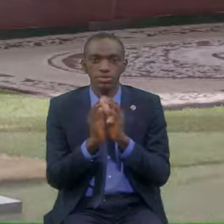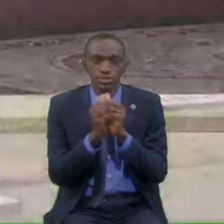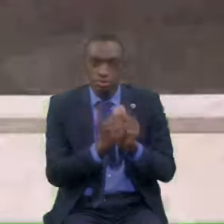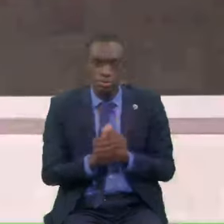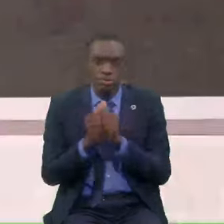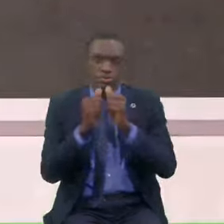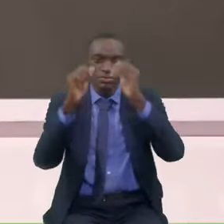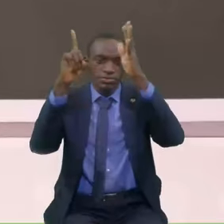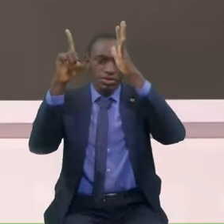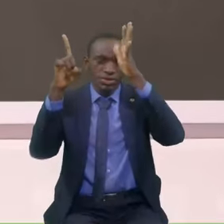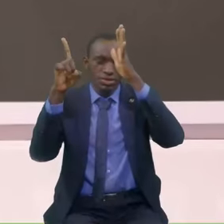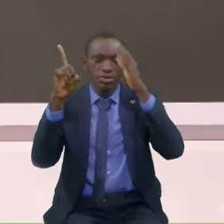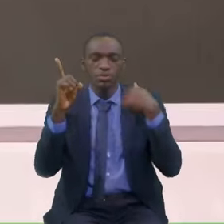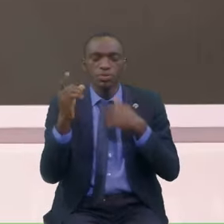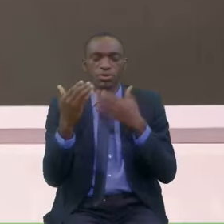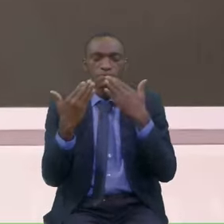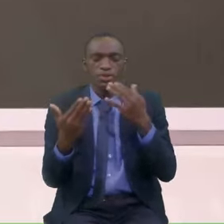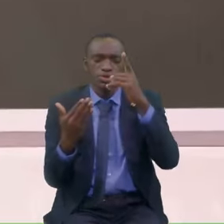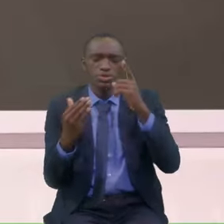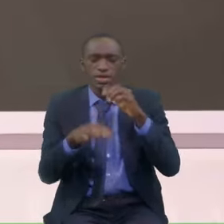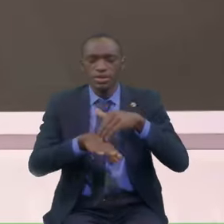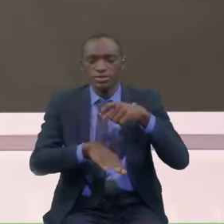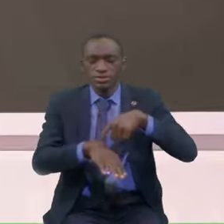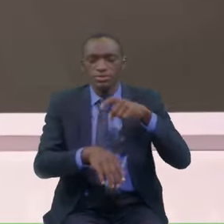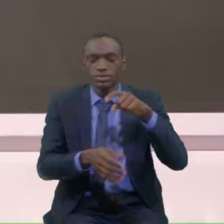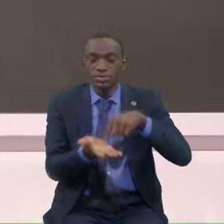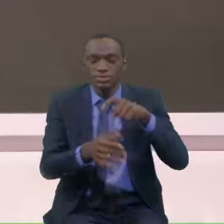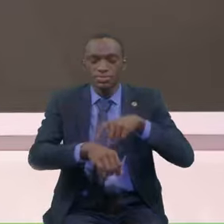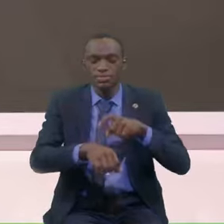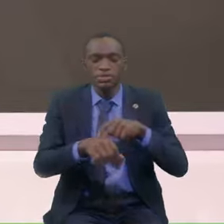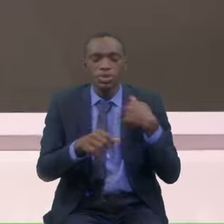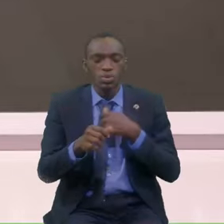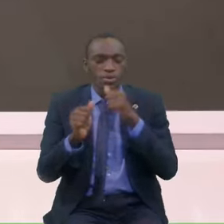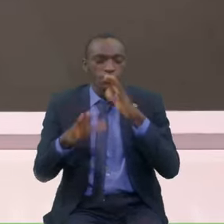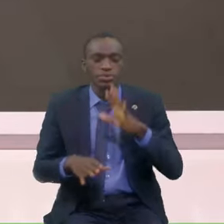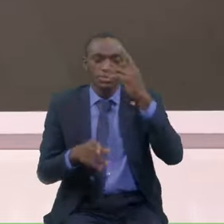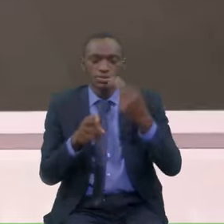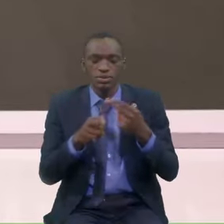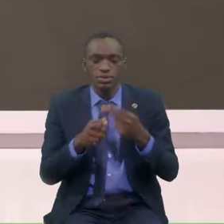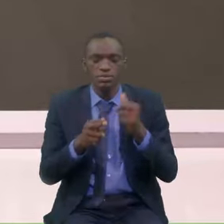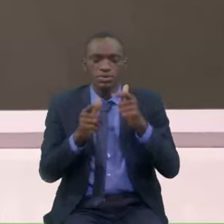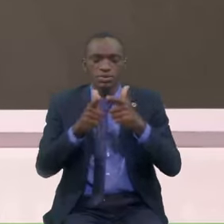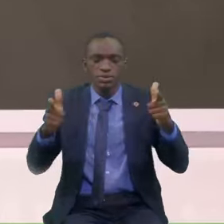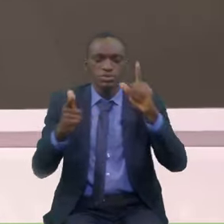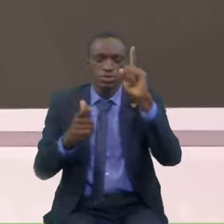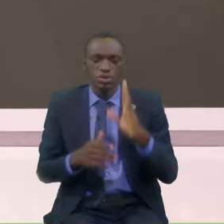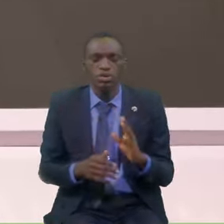Père, nous te remercions en ce moment, nous bénissons ton nom. Tu es un grand Dieu, un Dieu